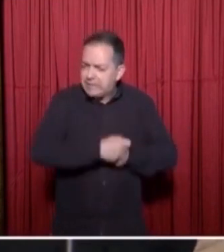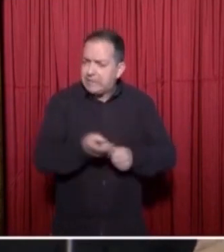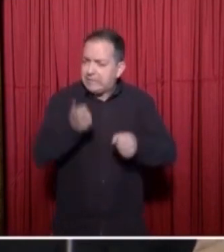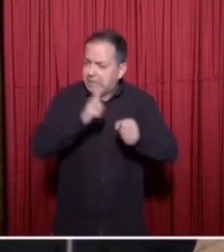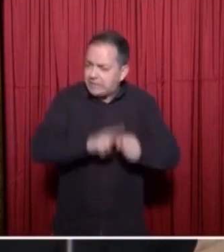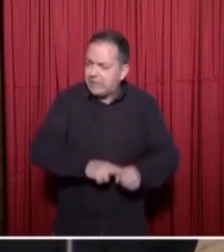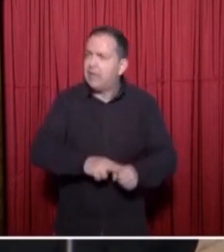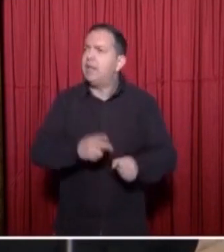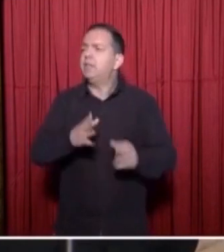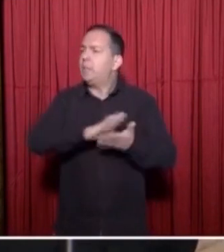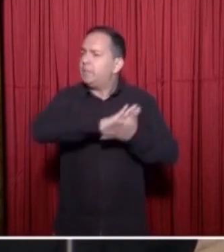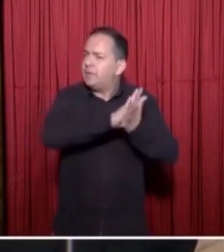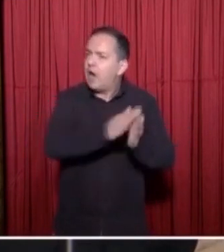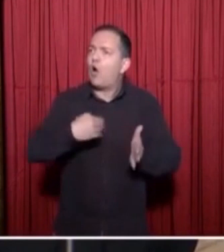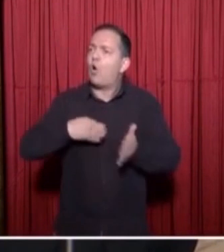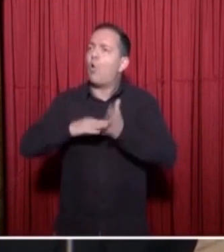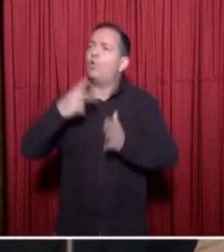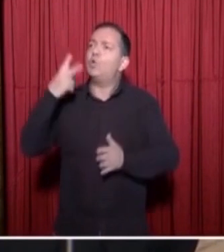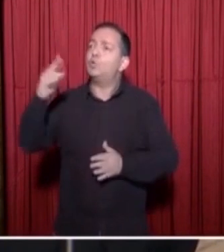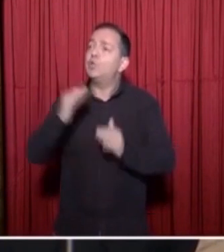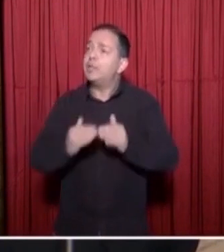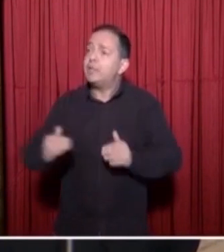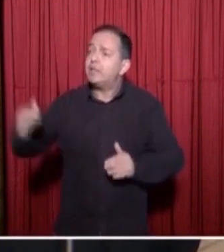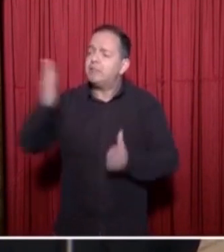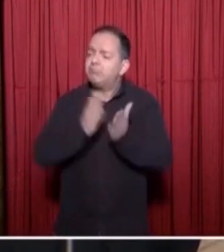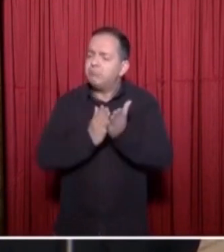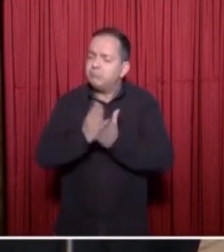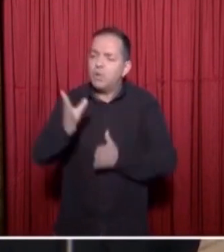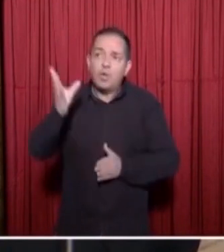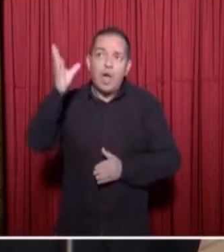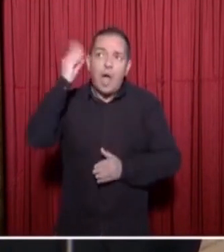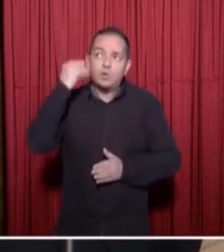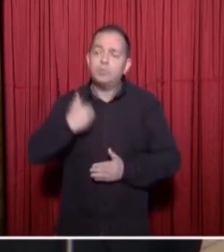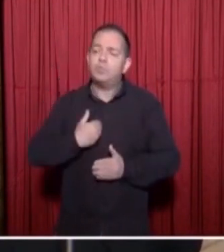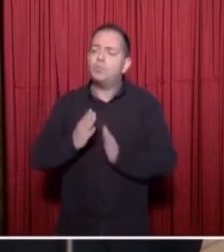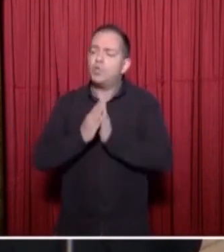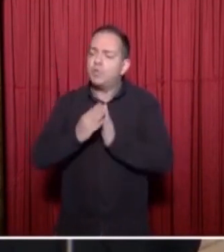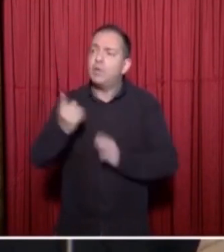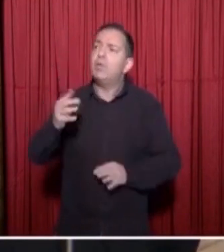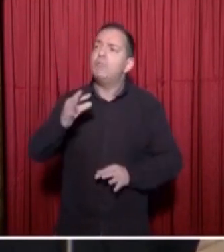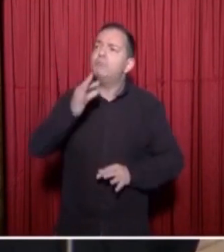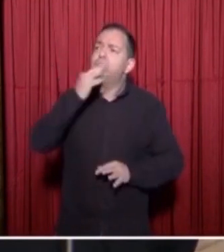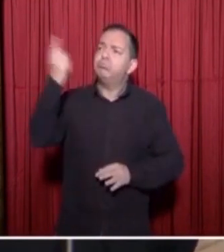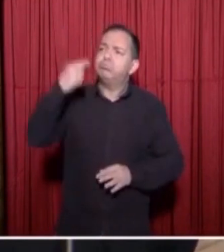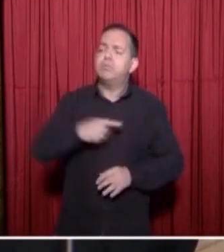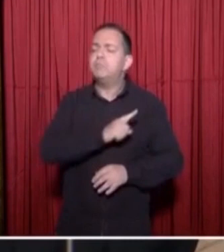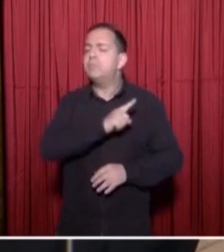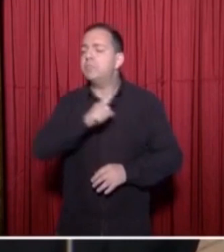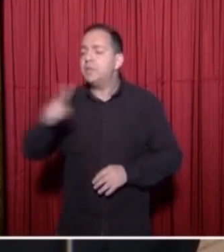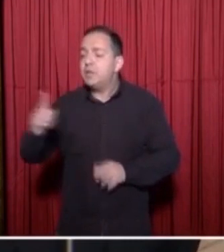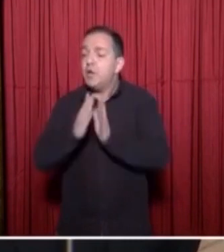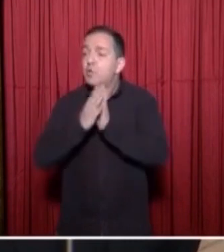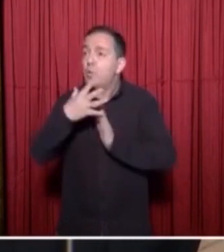εγώ δούλου σου ημί. Εισάκουσον μου, Κύριε, εν τη δικαιοσύνη σου, και μη εισέλθεις κρίση μετά του δούλου σου. Εισάκουσον μου, Κύριε,